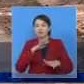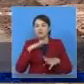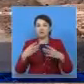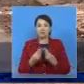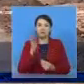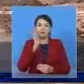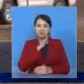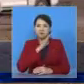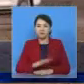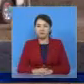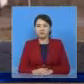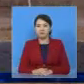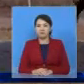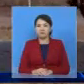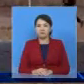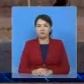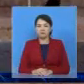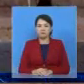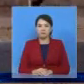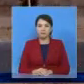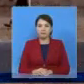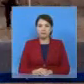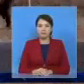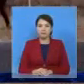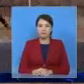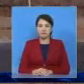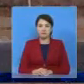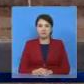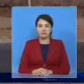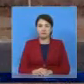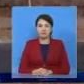Владимир Федотов, Салтанат Нургалиева, Гулия Айтуганова, Мейжан Аманжолов, телеканал Актобе.